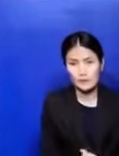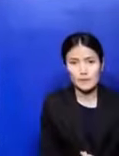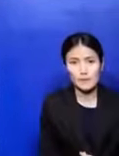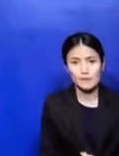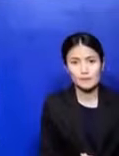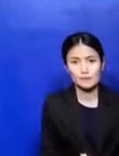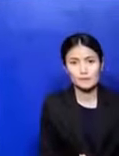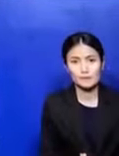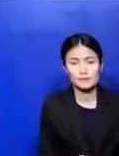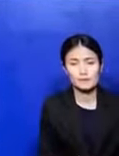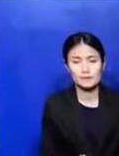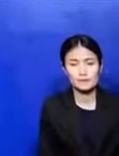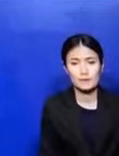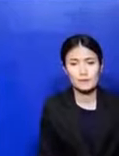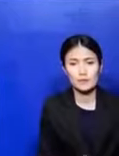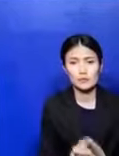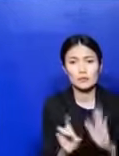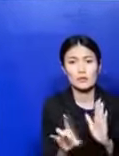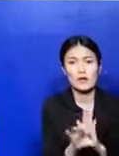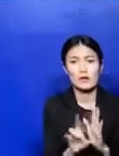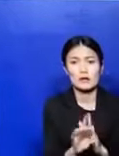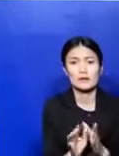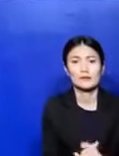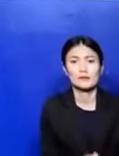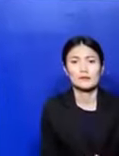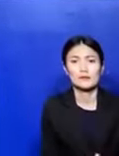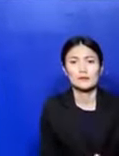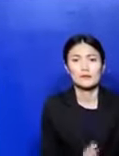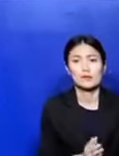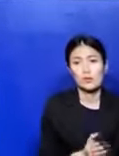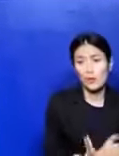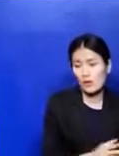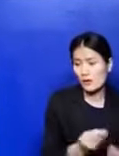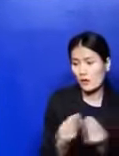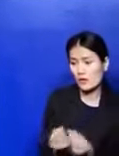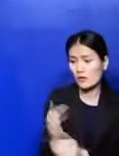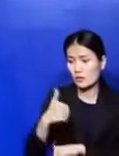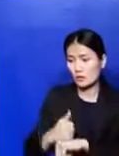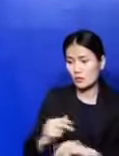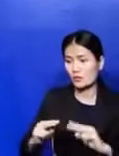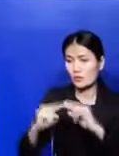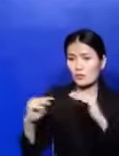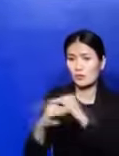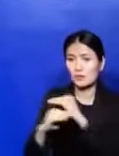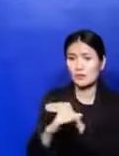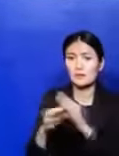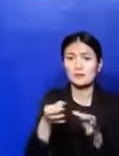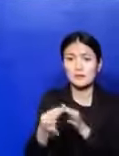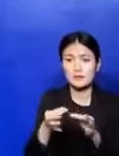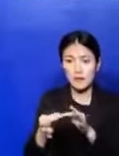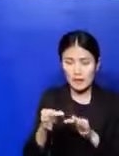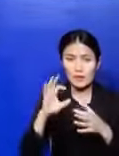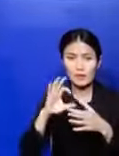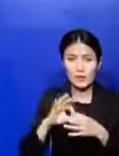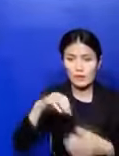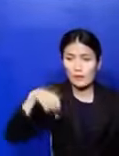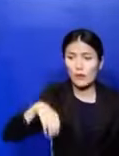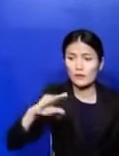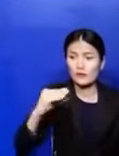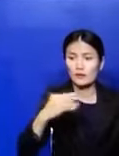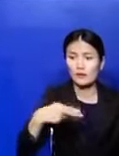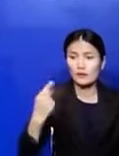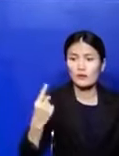องสุดท้ายตอนช่วงนี้นะครับก่อนที่ผมจะให้ท่านรัฐมนตรีกระทรวงคมนาคมได้ชี้แจงเรื่องโฮปเบลนะแล้วส่งกับต่างประเทศ